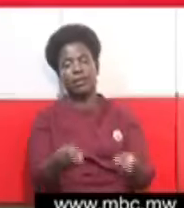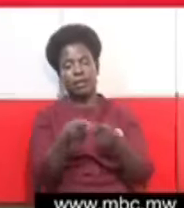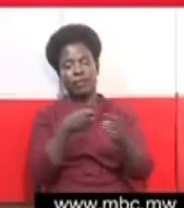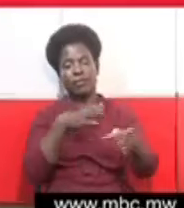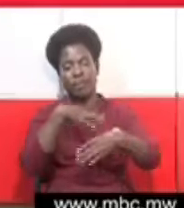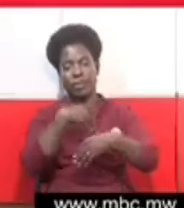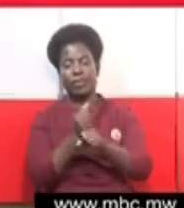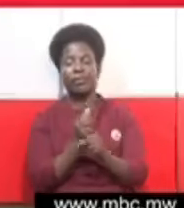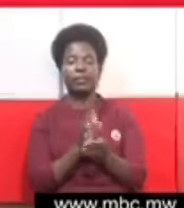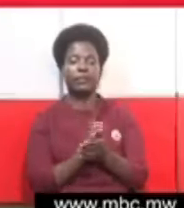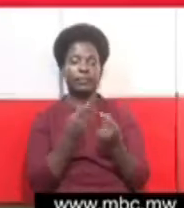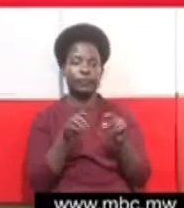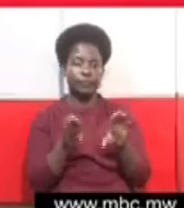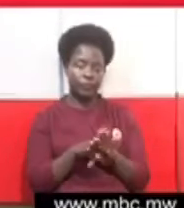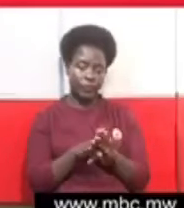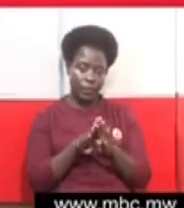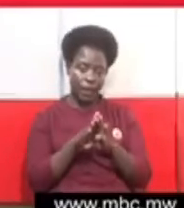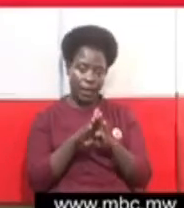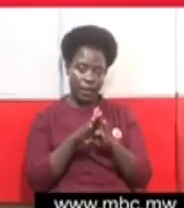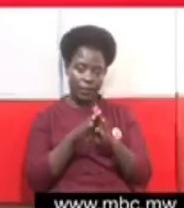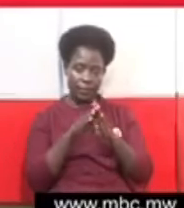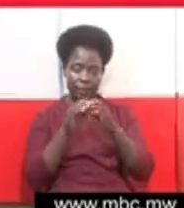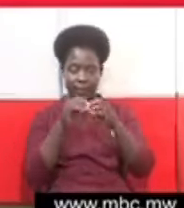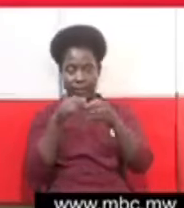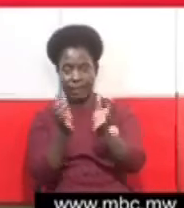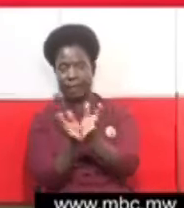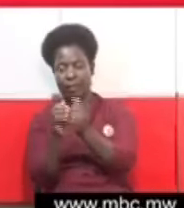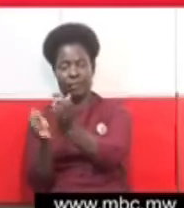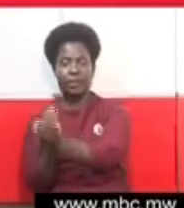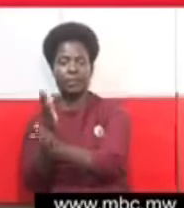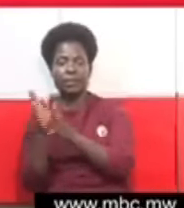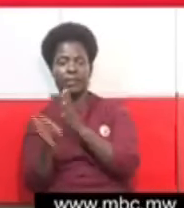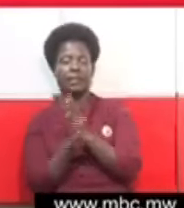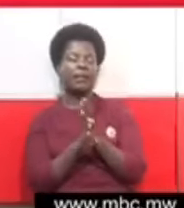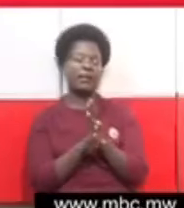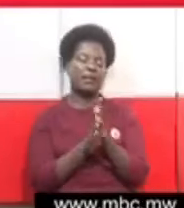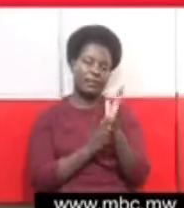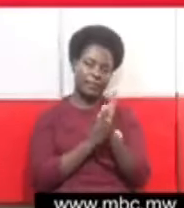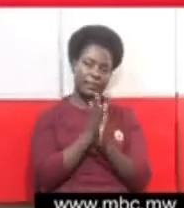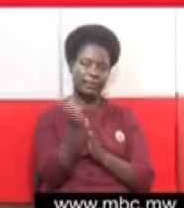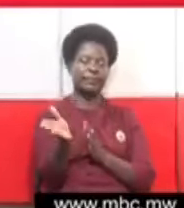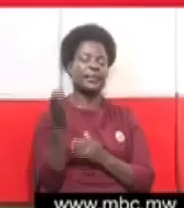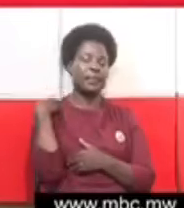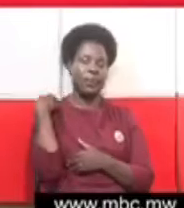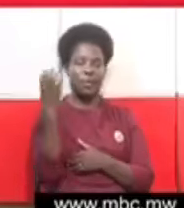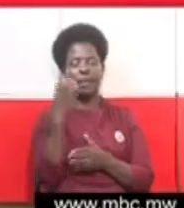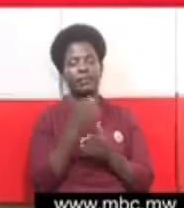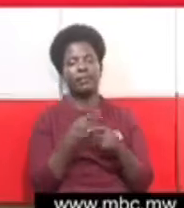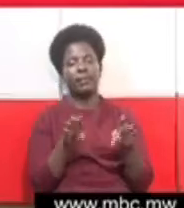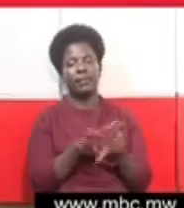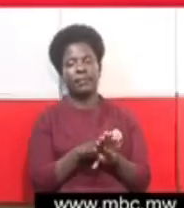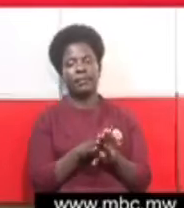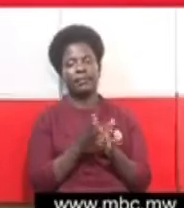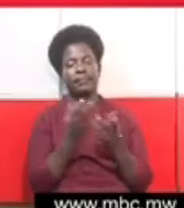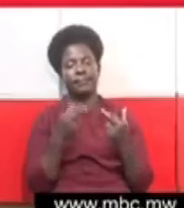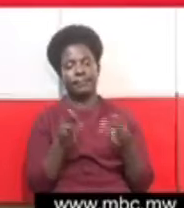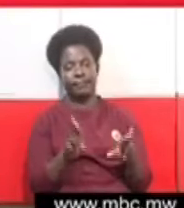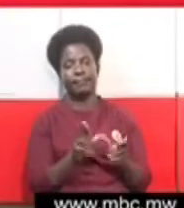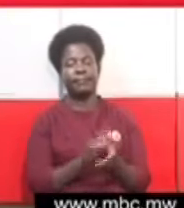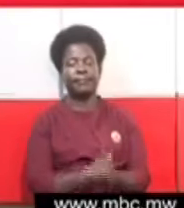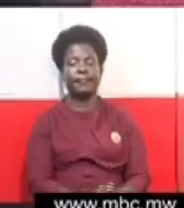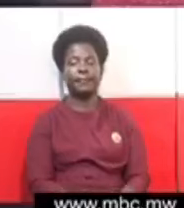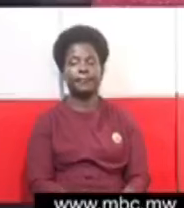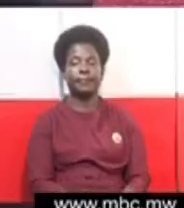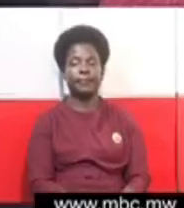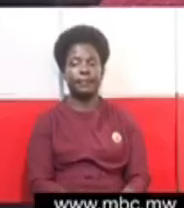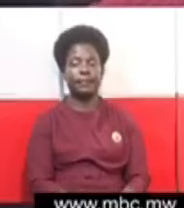ku mabungwe ndi nthambi zosiyanasiyana za boma zokhudzidwa ndi ntchito za madzi mdziko muno chimwemwe milulu ali ndi zambiri.